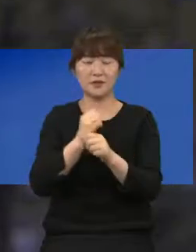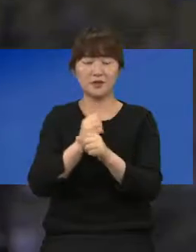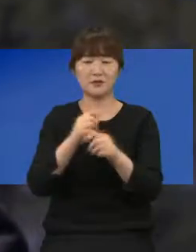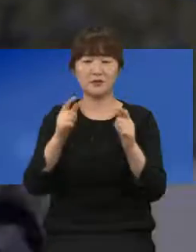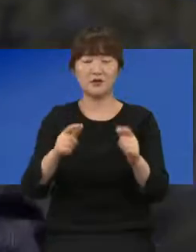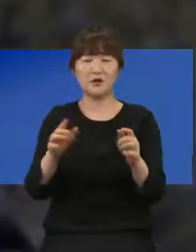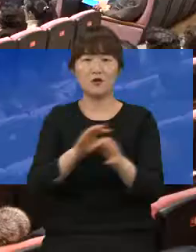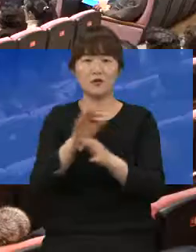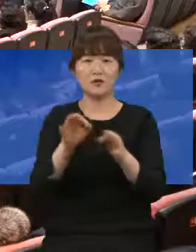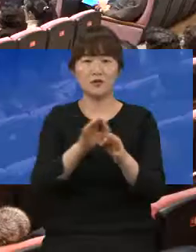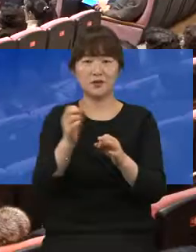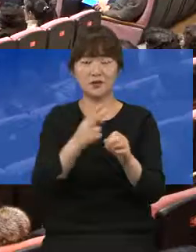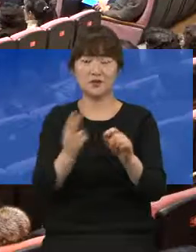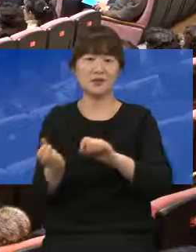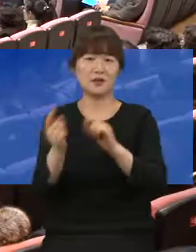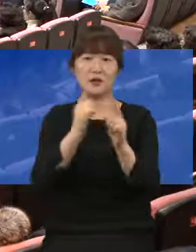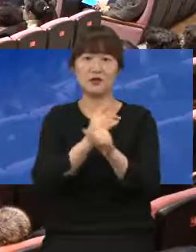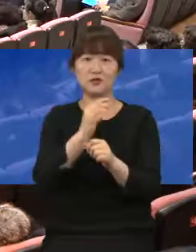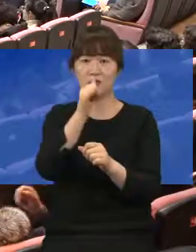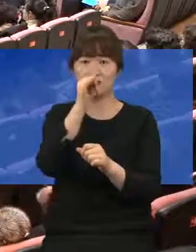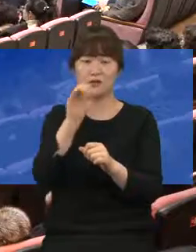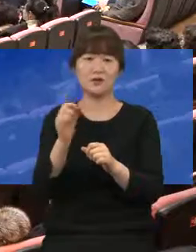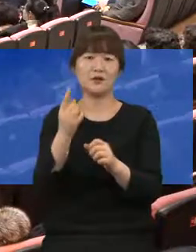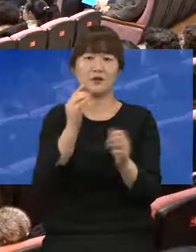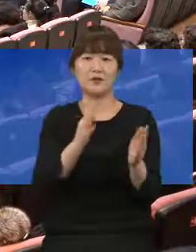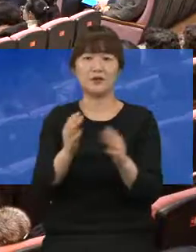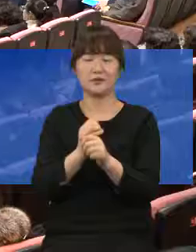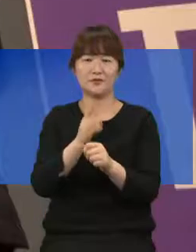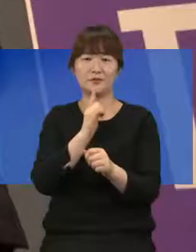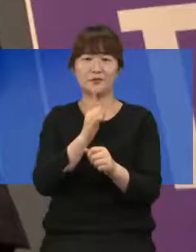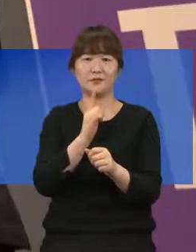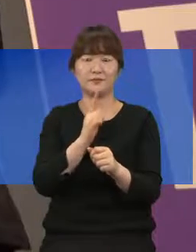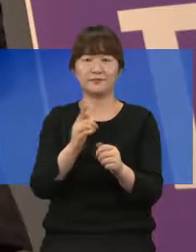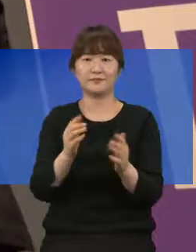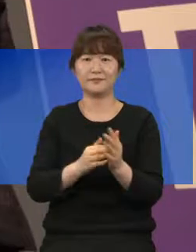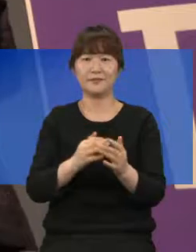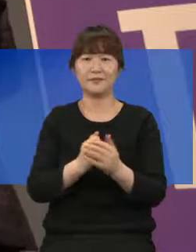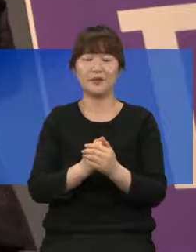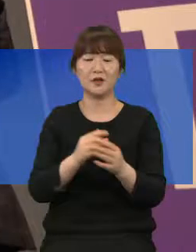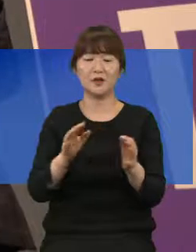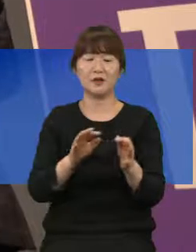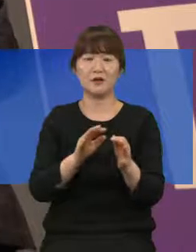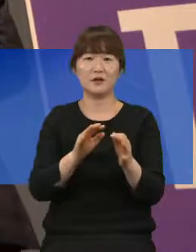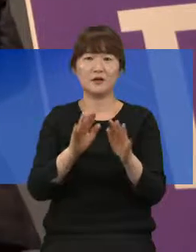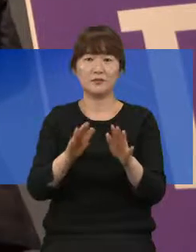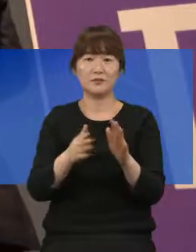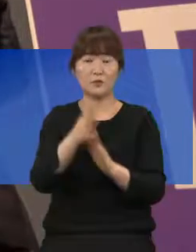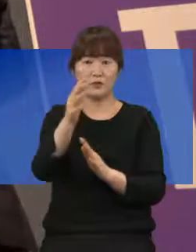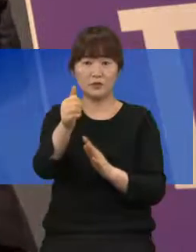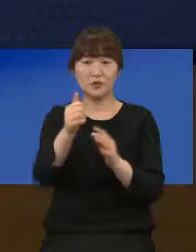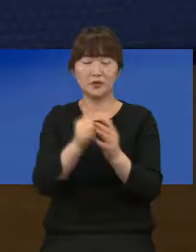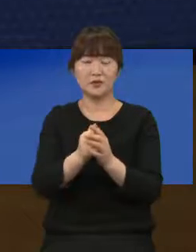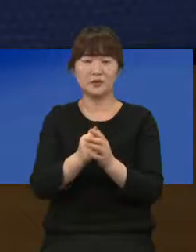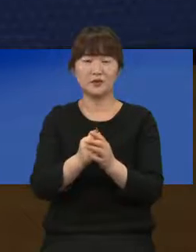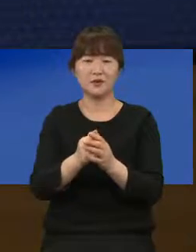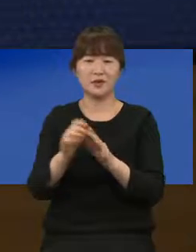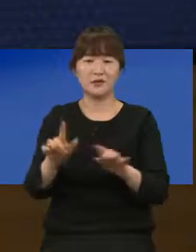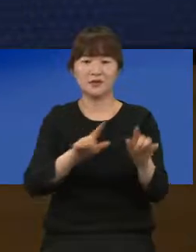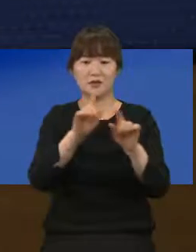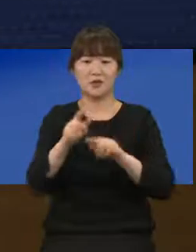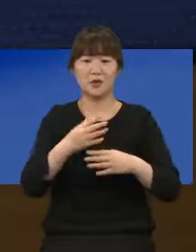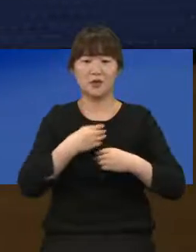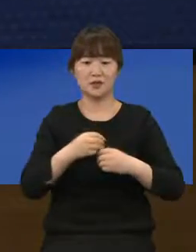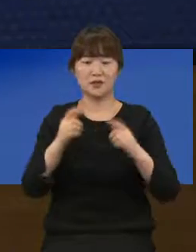지역경제가 다시 일어설 수 있는 계기를 만들자고 당부했습니다. 한편 경제 살리기 범시민 대책본부는